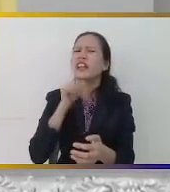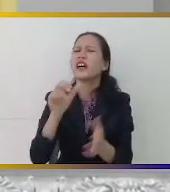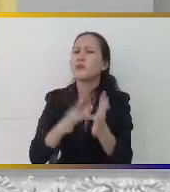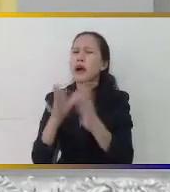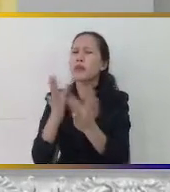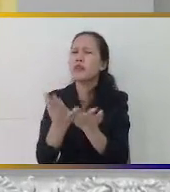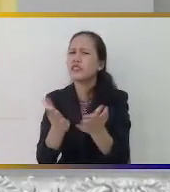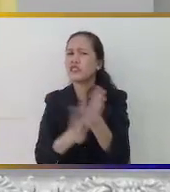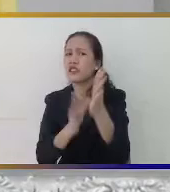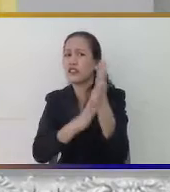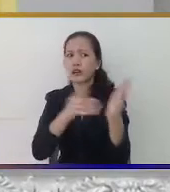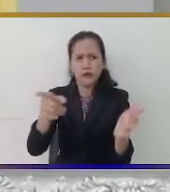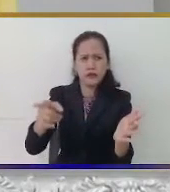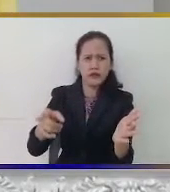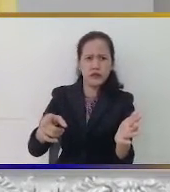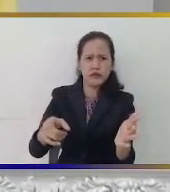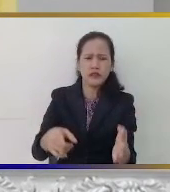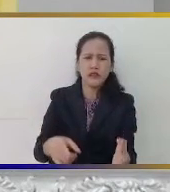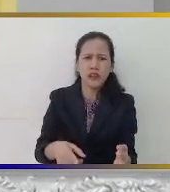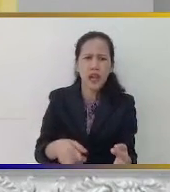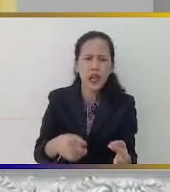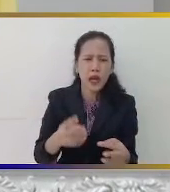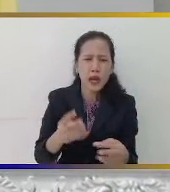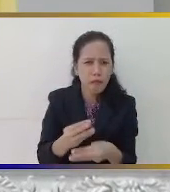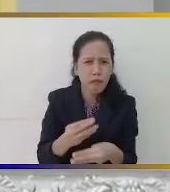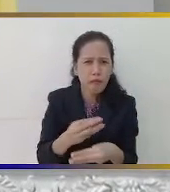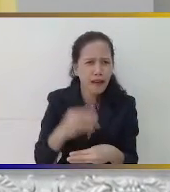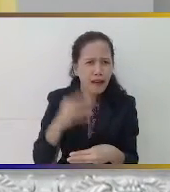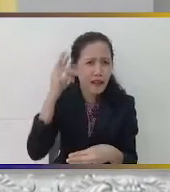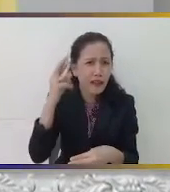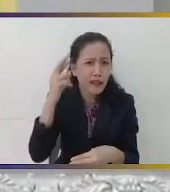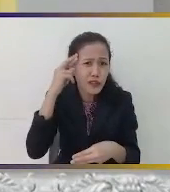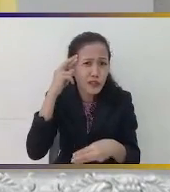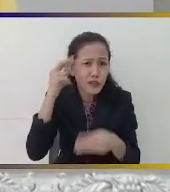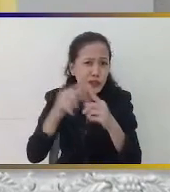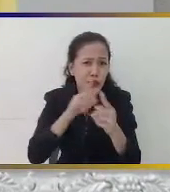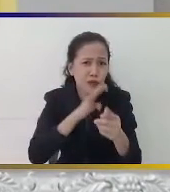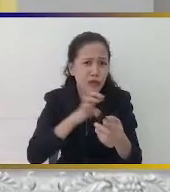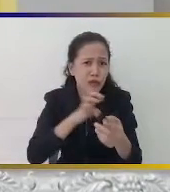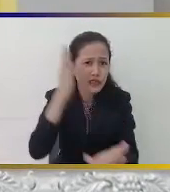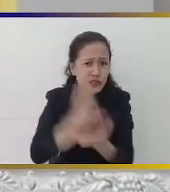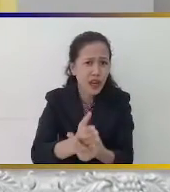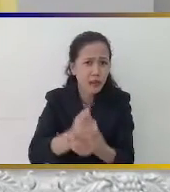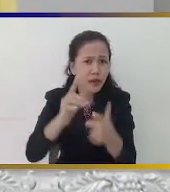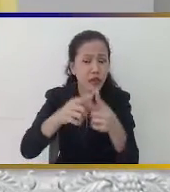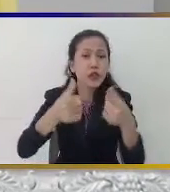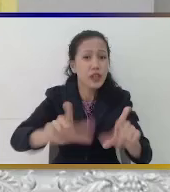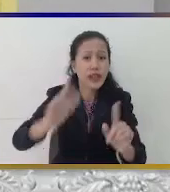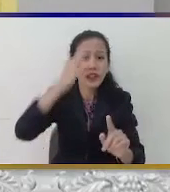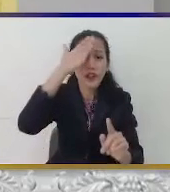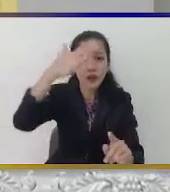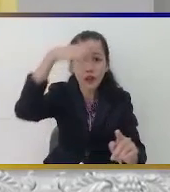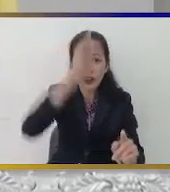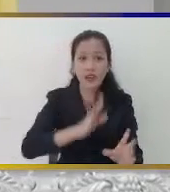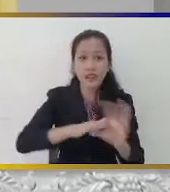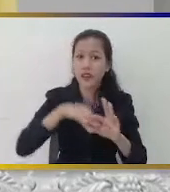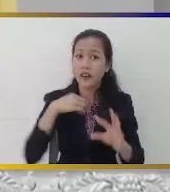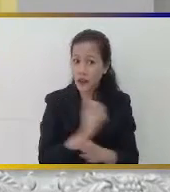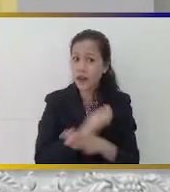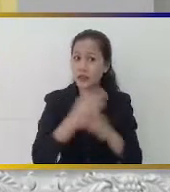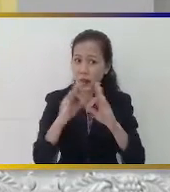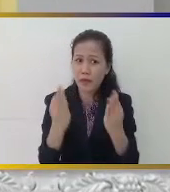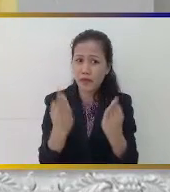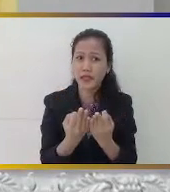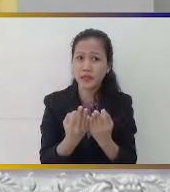We are being a hindrance. Yeah. Nagiging hadlang po tayo para makilala natin ang Diyos sa ating pong family.